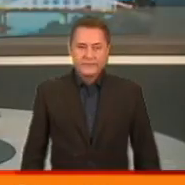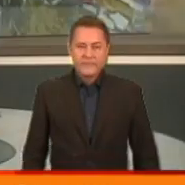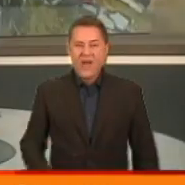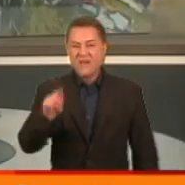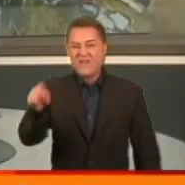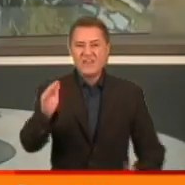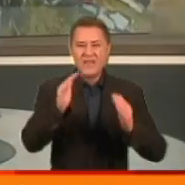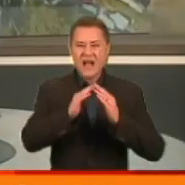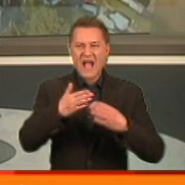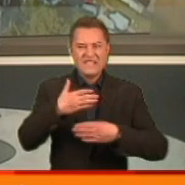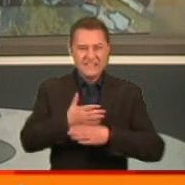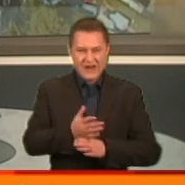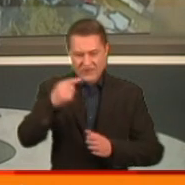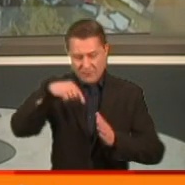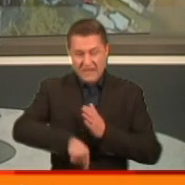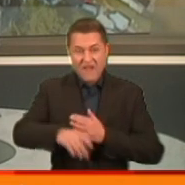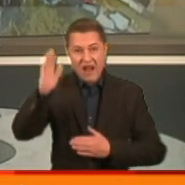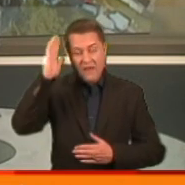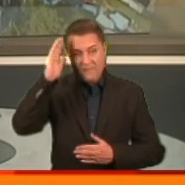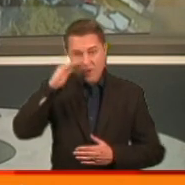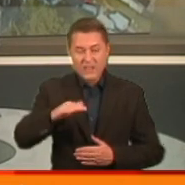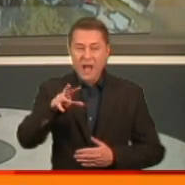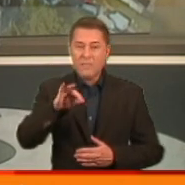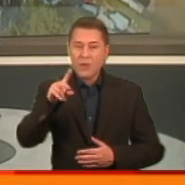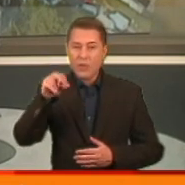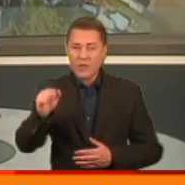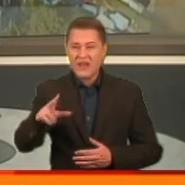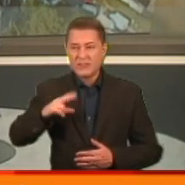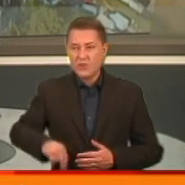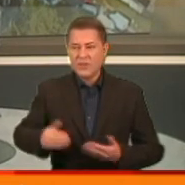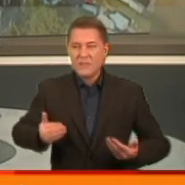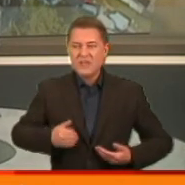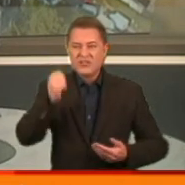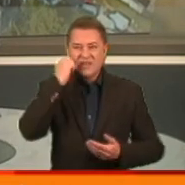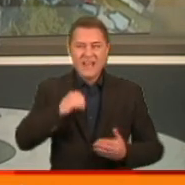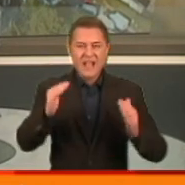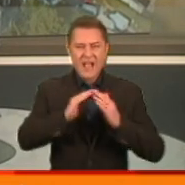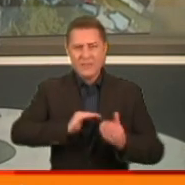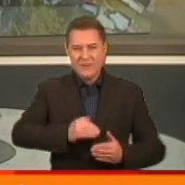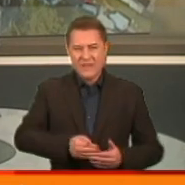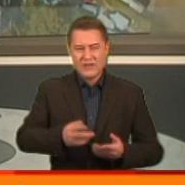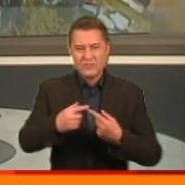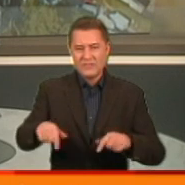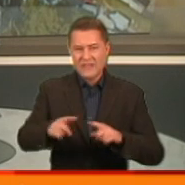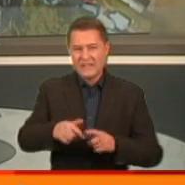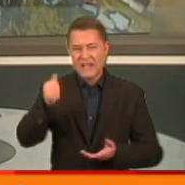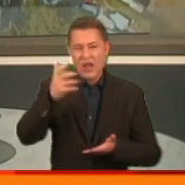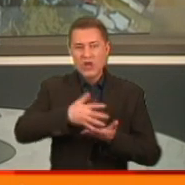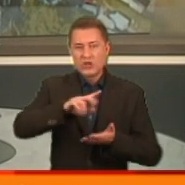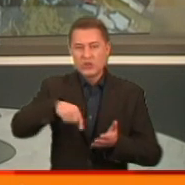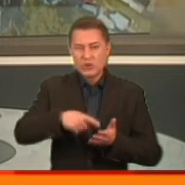У їхній хаті тріщини, а в підвалі – вода. Пан Микола з донькою мешкають у старенькій хаті в приватному секторі столиці. А поруч